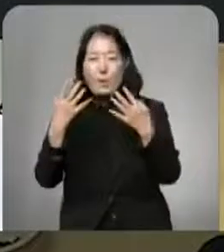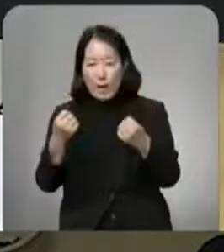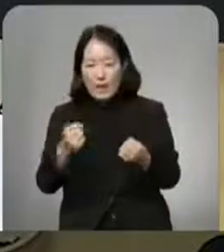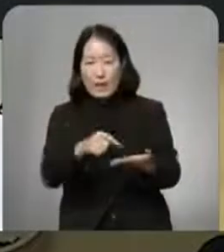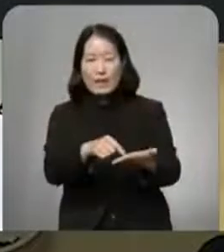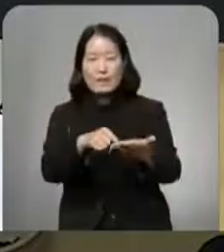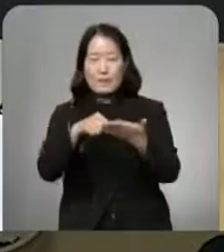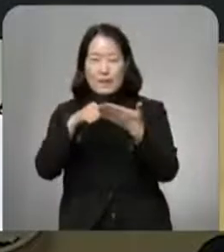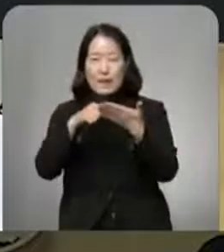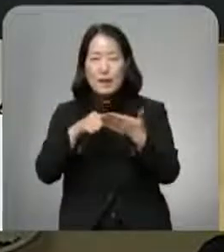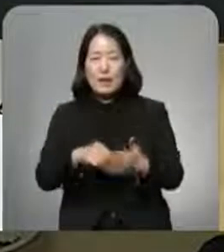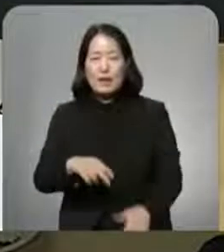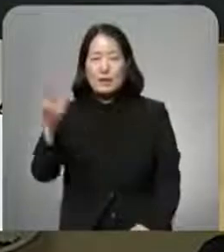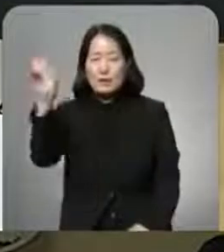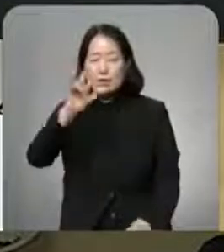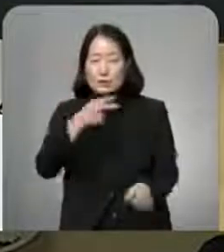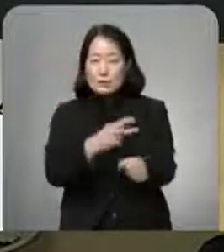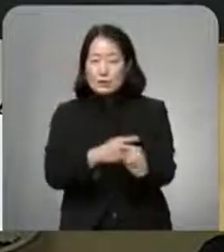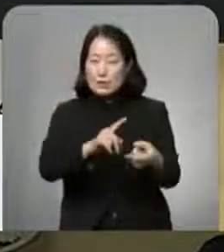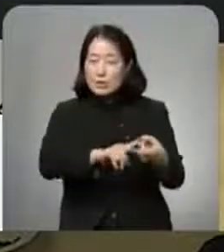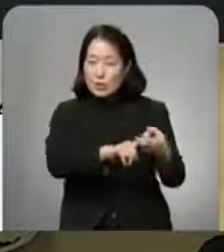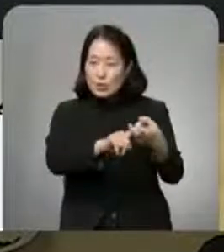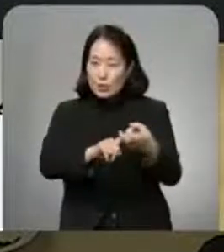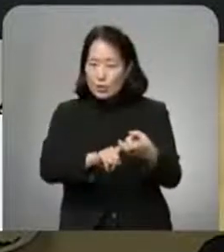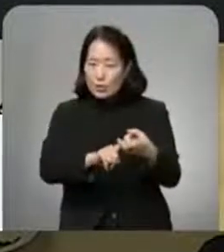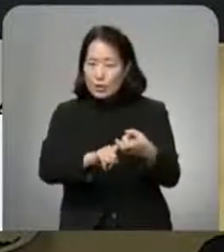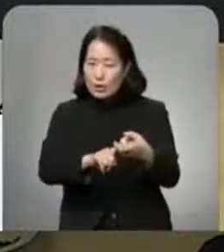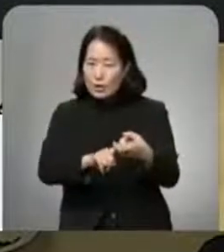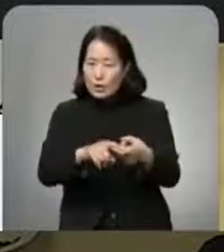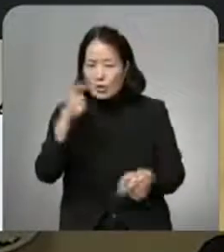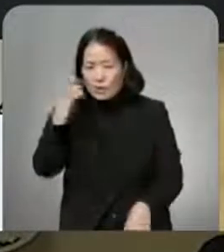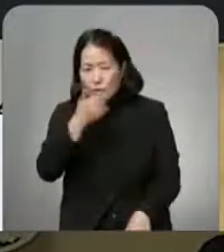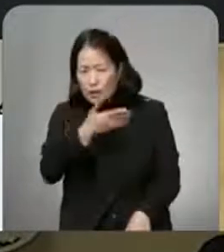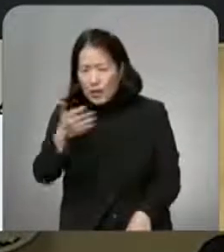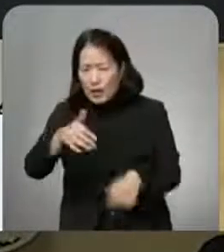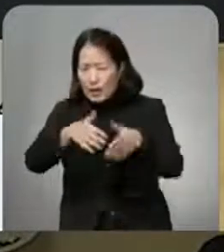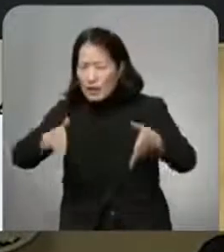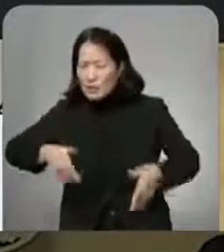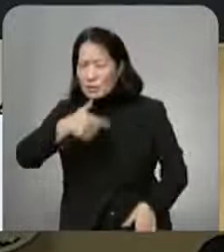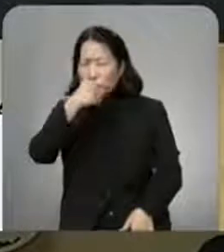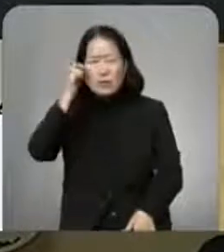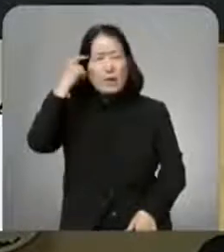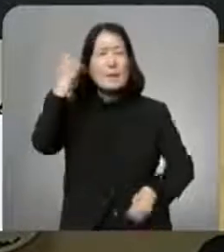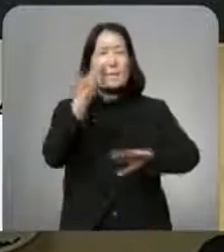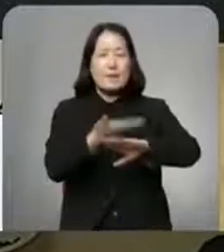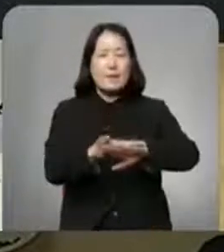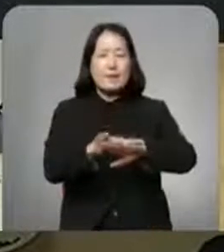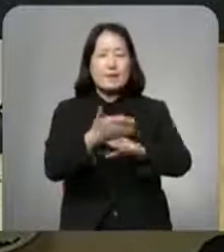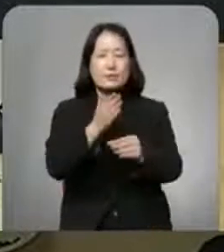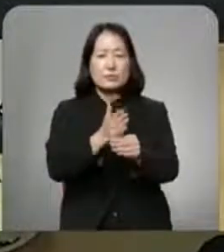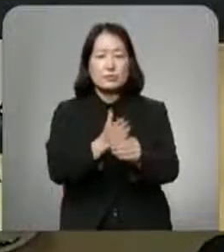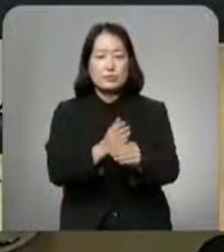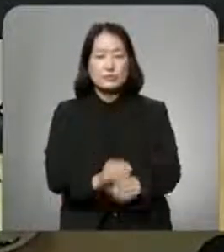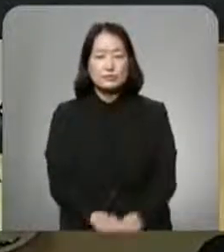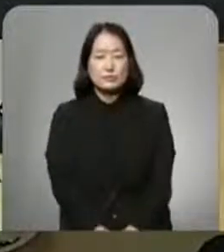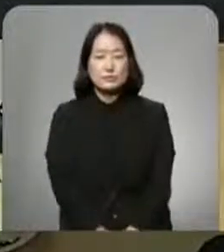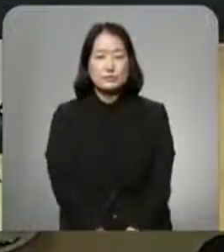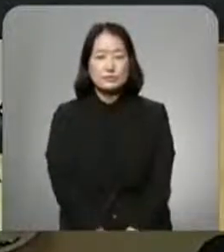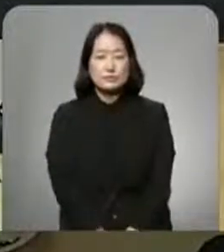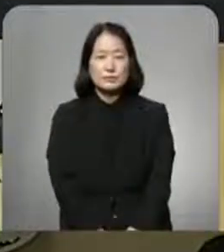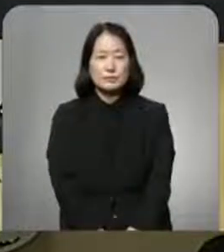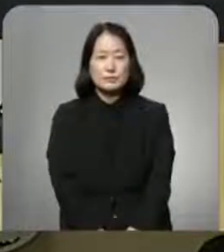나왔는데요 전국 교직원 노동조합은 객관성이 떨어지는 설문조사였다며 반발하고 있습니다 화초의 기자가